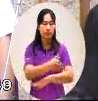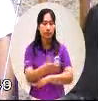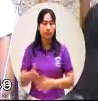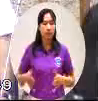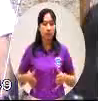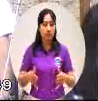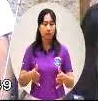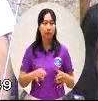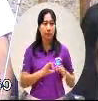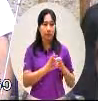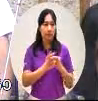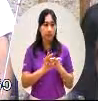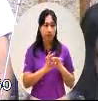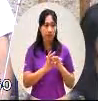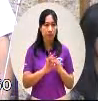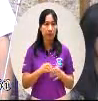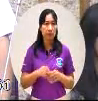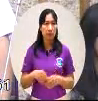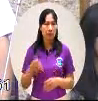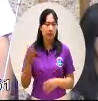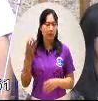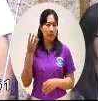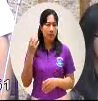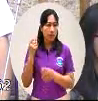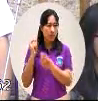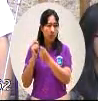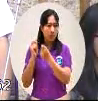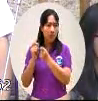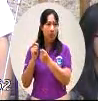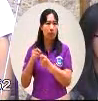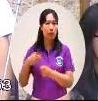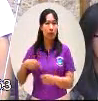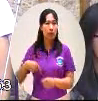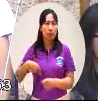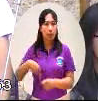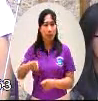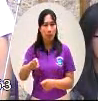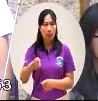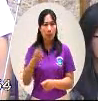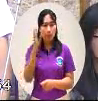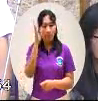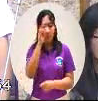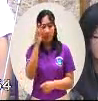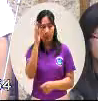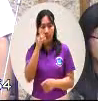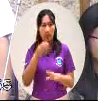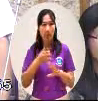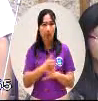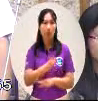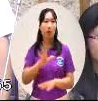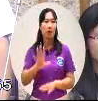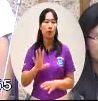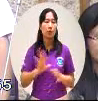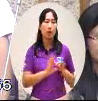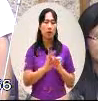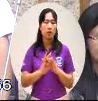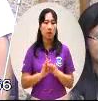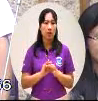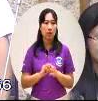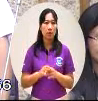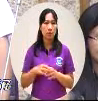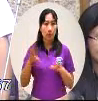也跟那个中央重建会的陈执行长一起去勘察过，那么我们也把相关的一些信息呢告诉我